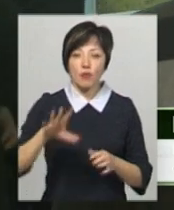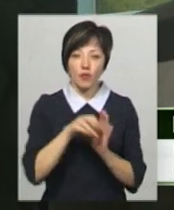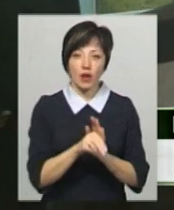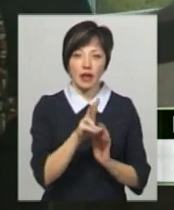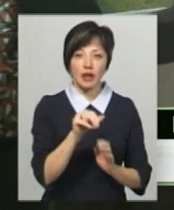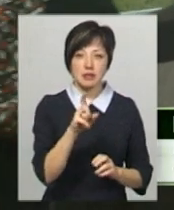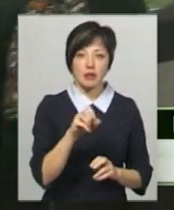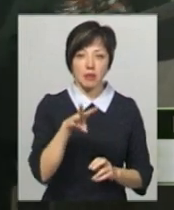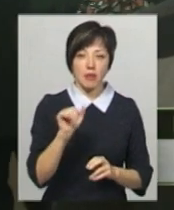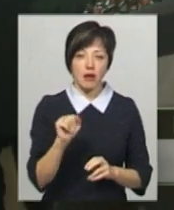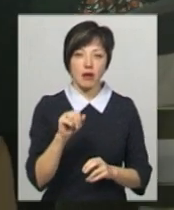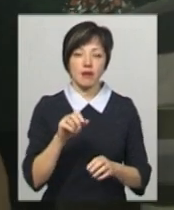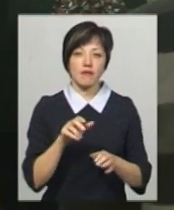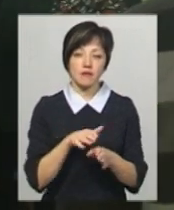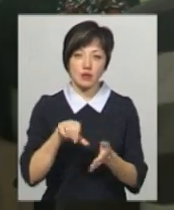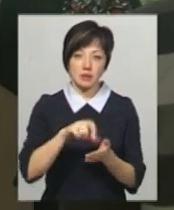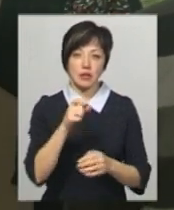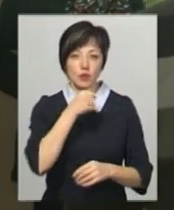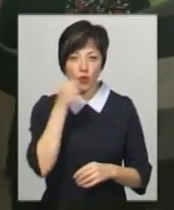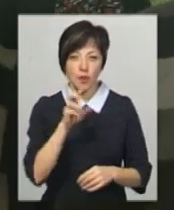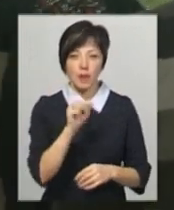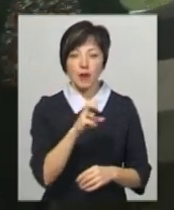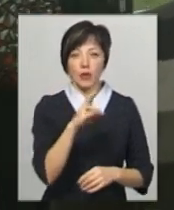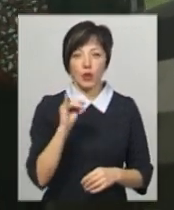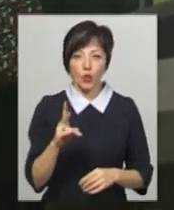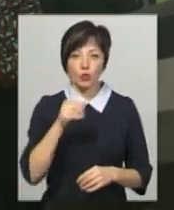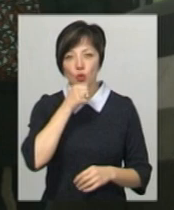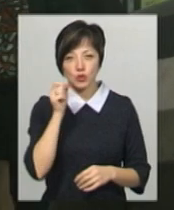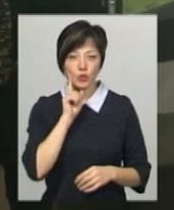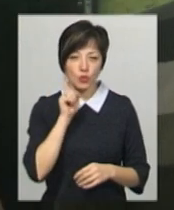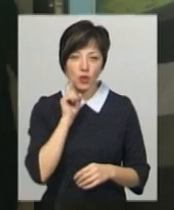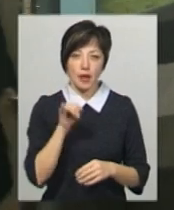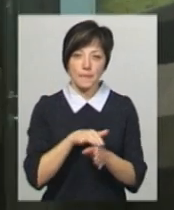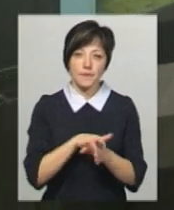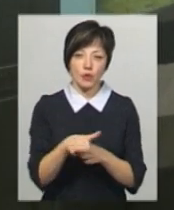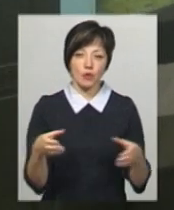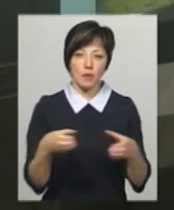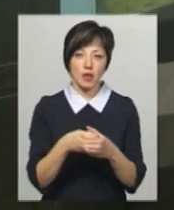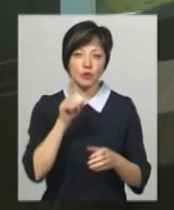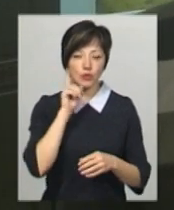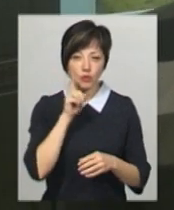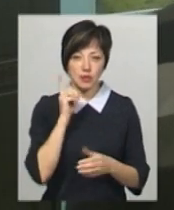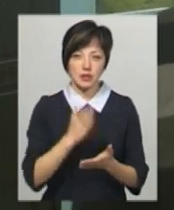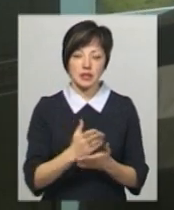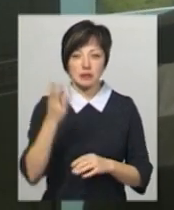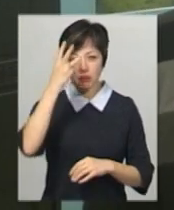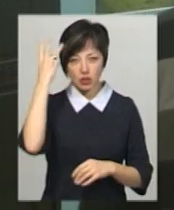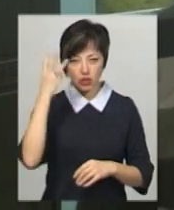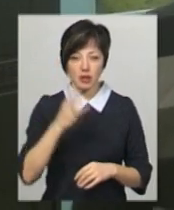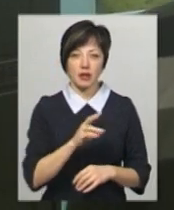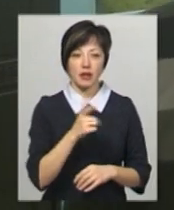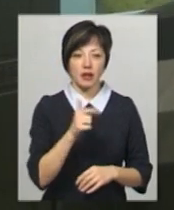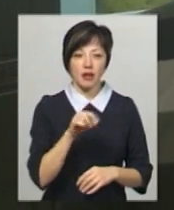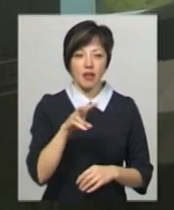буде виступати за дорослих, Бавлюк Денис за дорослих та юніорів, і повністю команда юніорів складається з хмельничан. Це